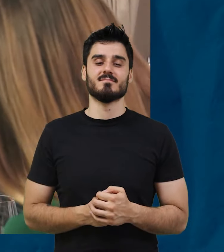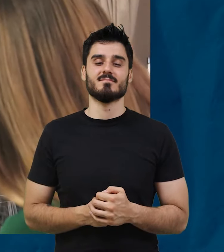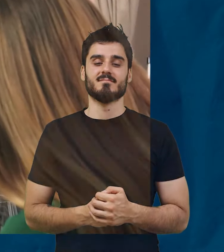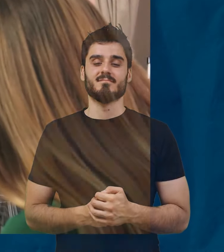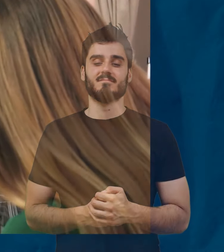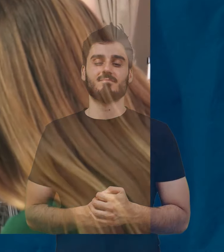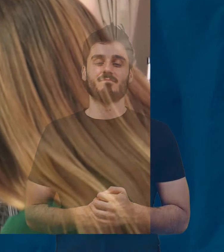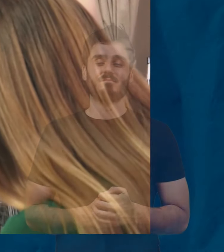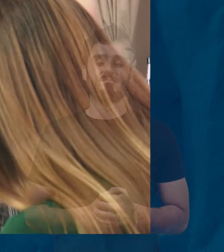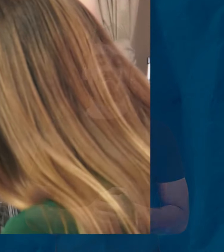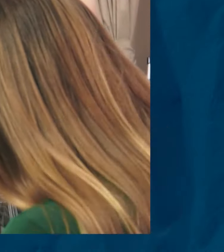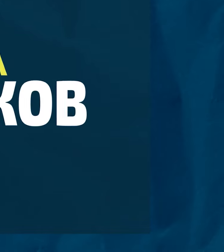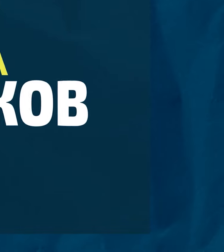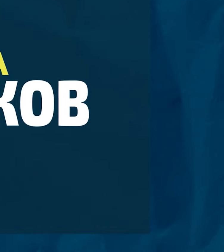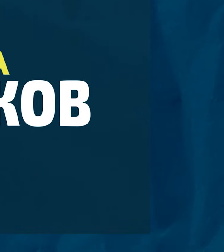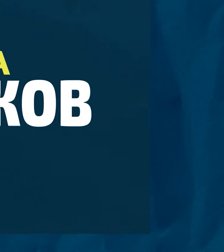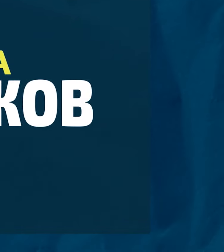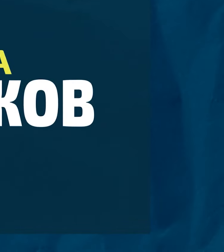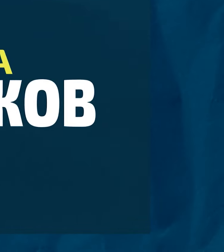Това ще на операторите.